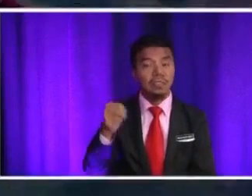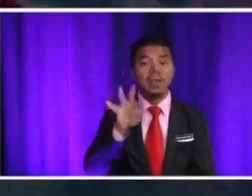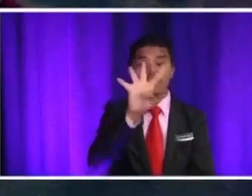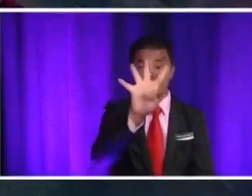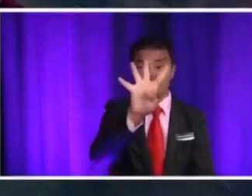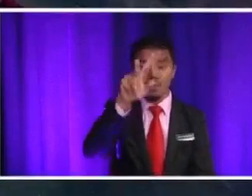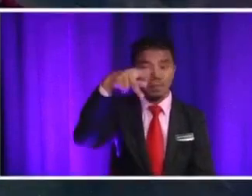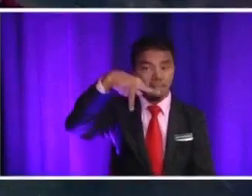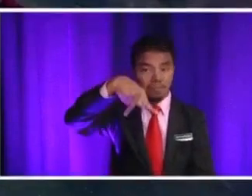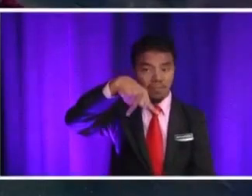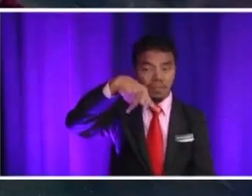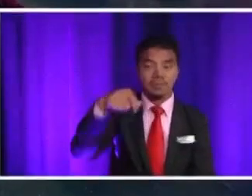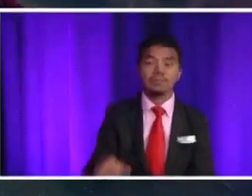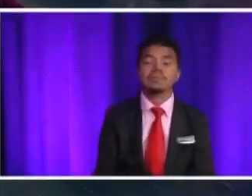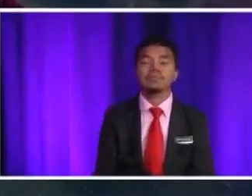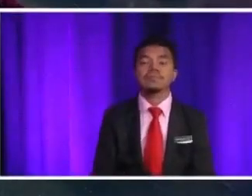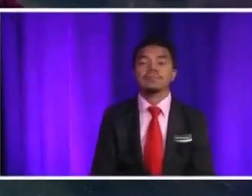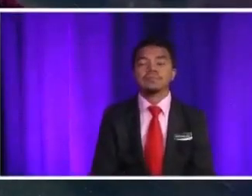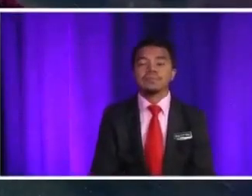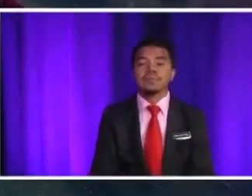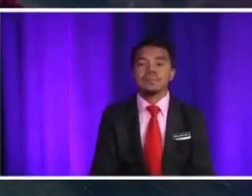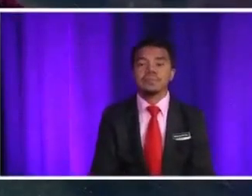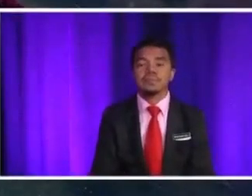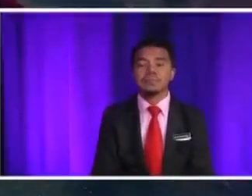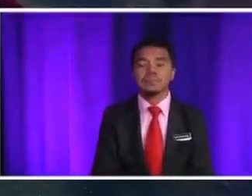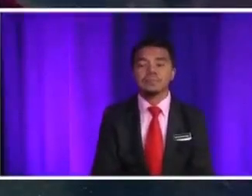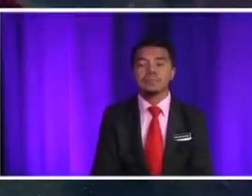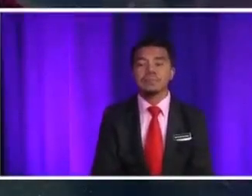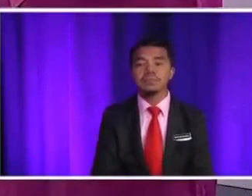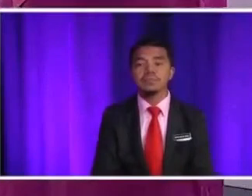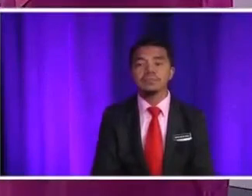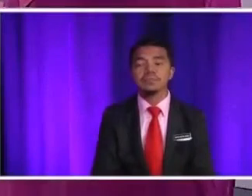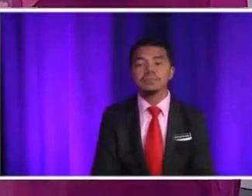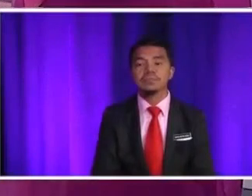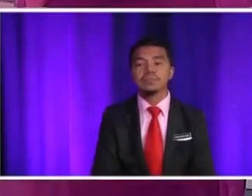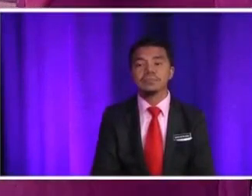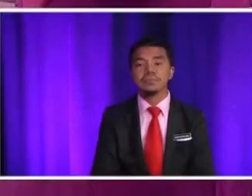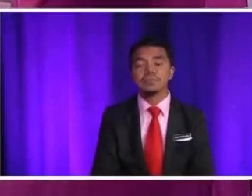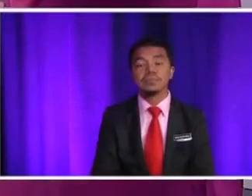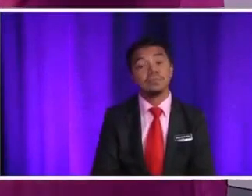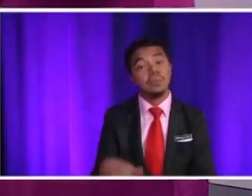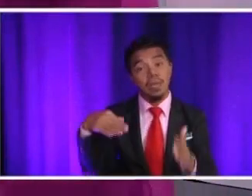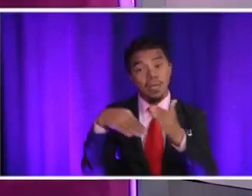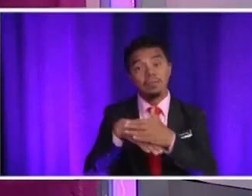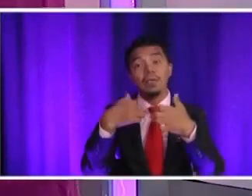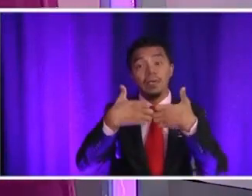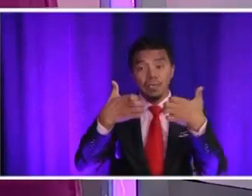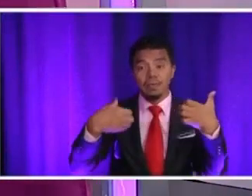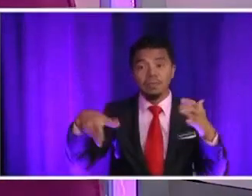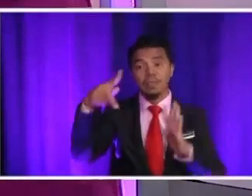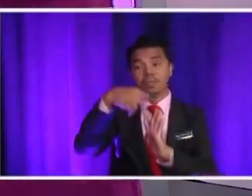Cikgu dah sentuh kepada tentang elemen pemasaran ni, Cikgu? Okey, so dalam elemen pemasaran tadi, seperti mana yang saya nyatakan